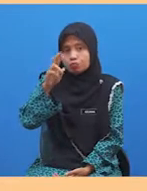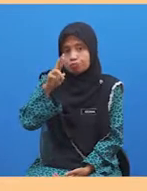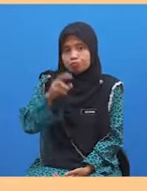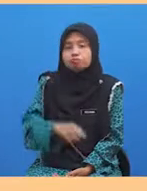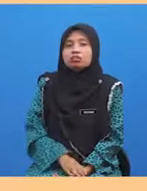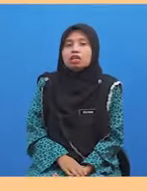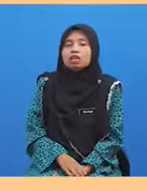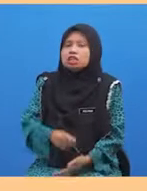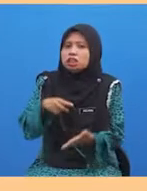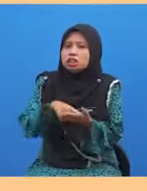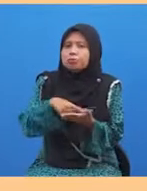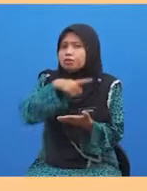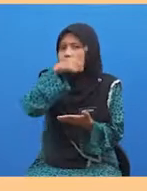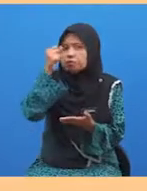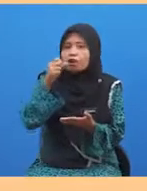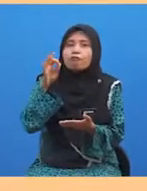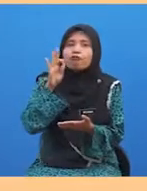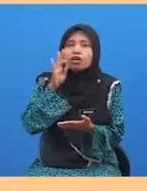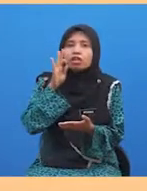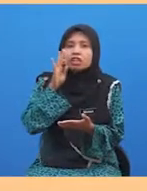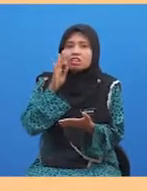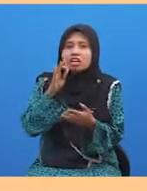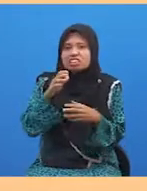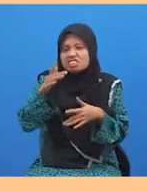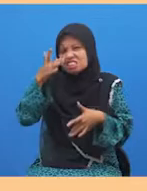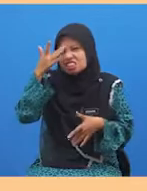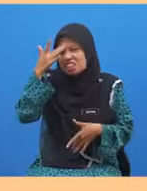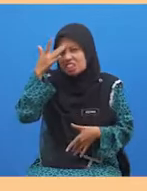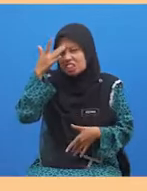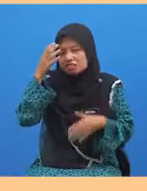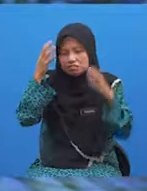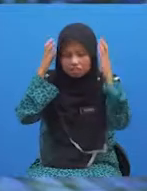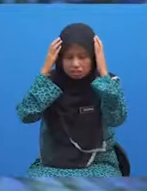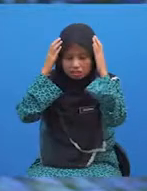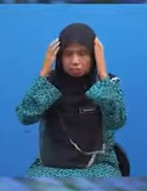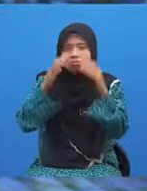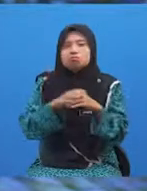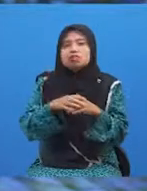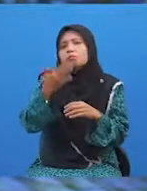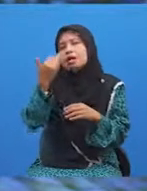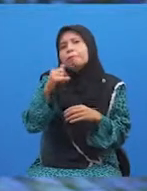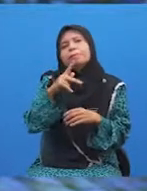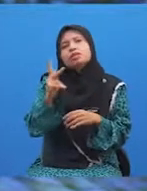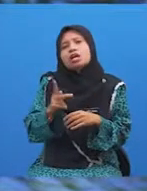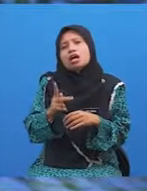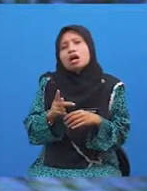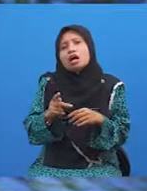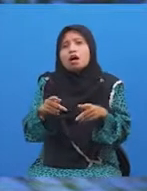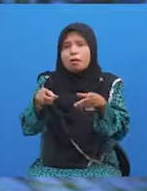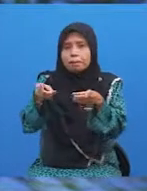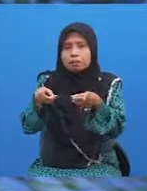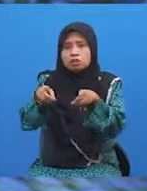ini menyebabkan Farisha sakit kepala. Mengapakah peristiwa